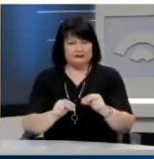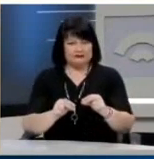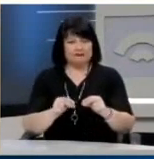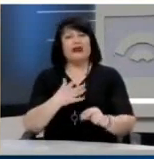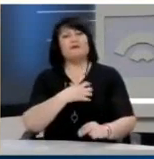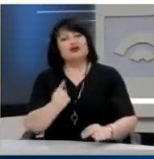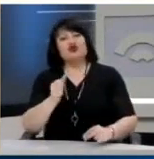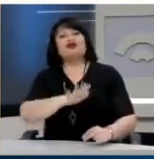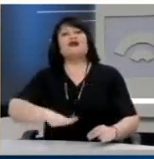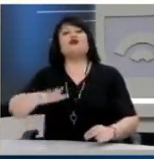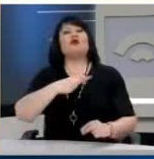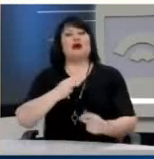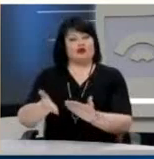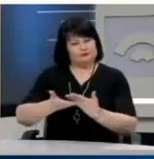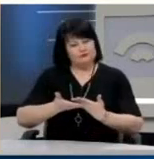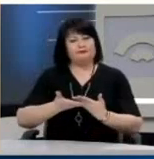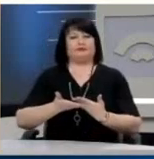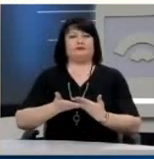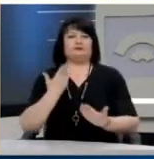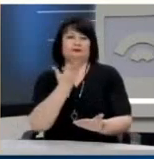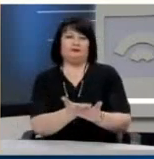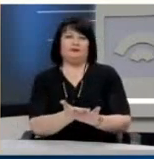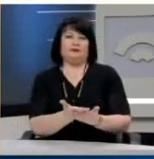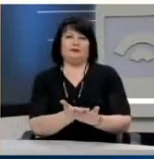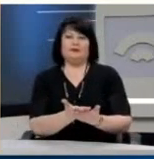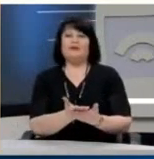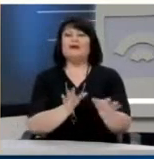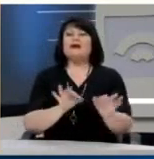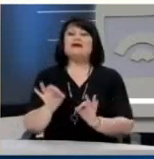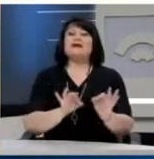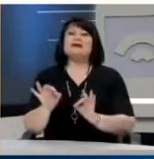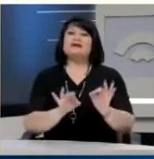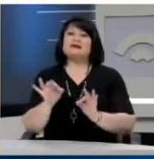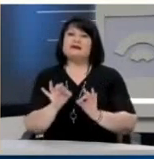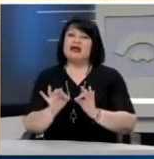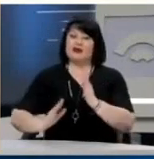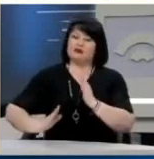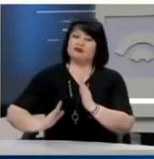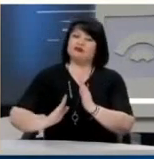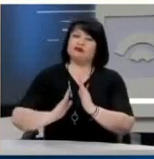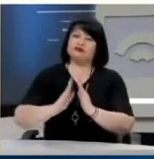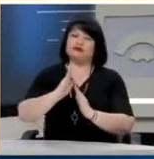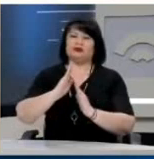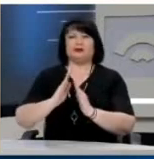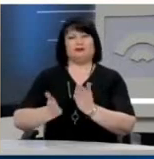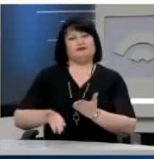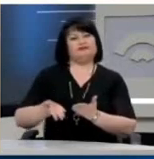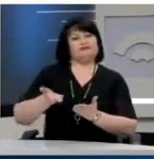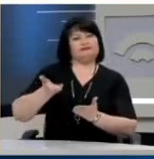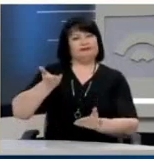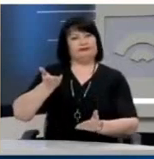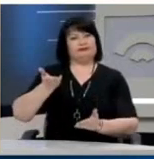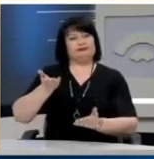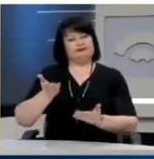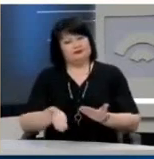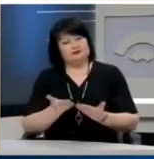την εμπιστοσύνη του ελληνικού λαού, πάνω σε ένα σχέδιο ανάτασης, ανάκαμψης